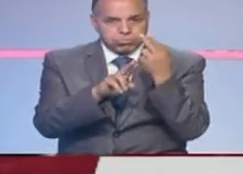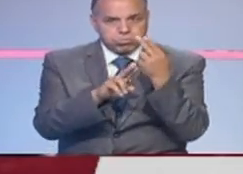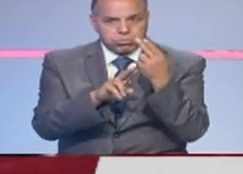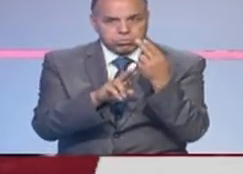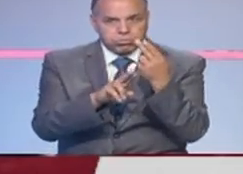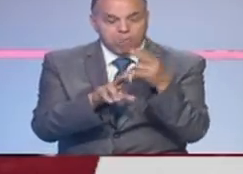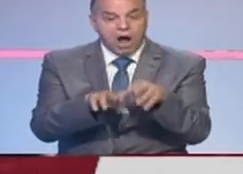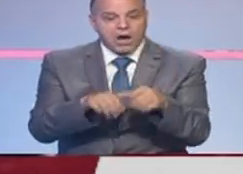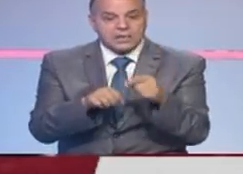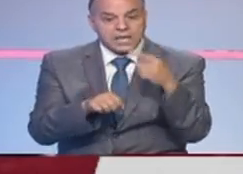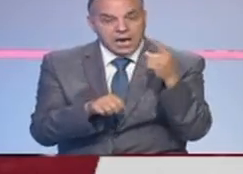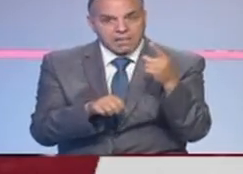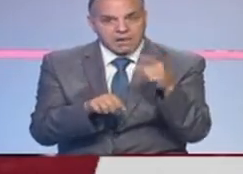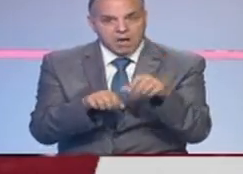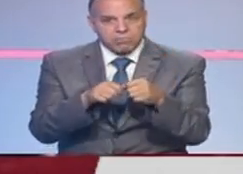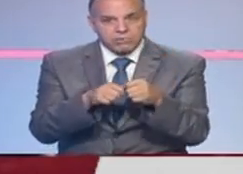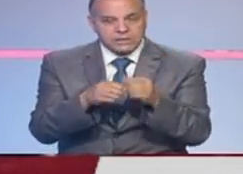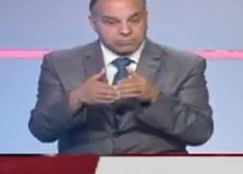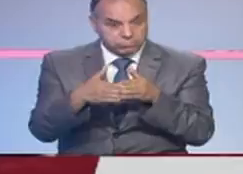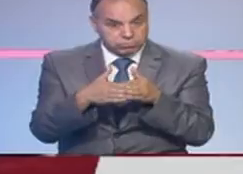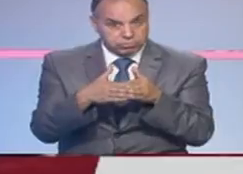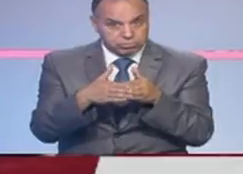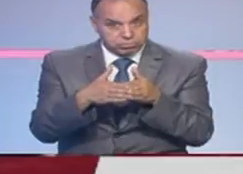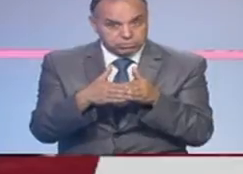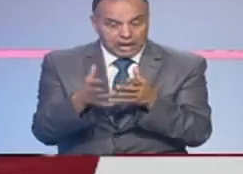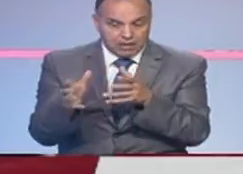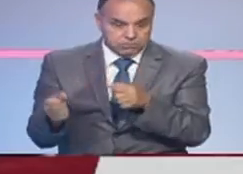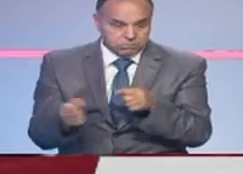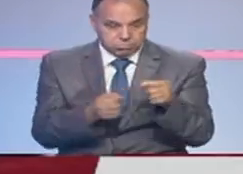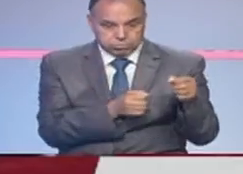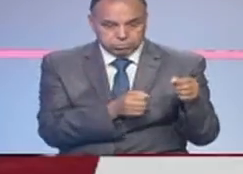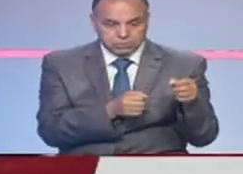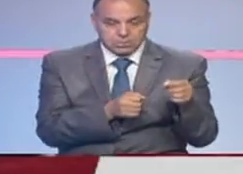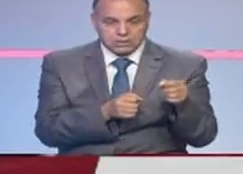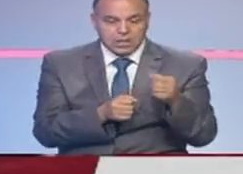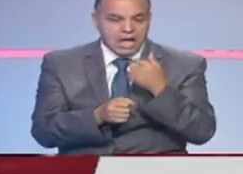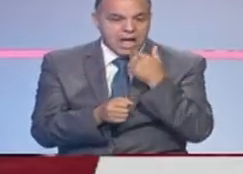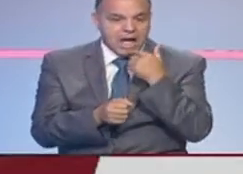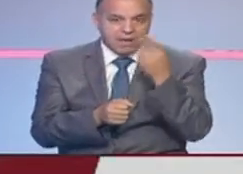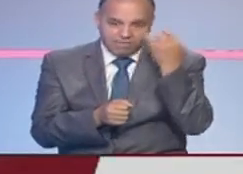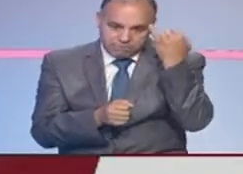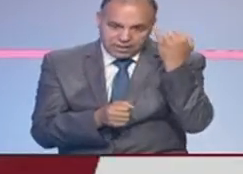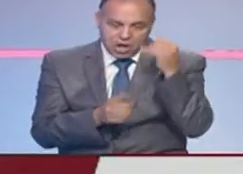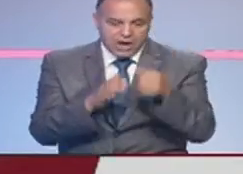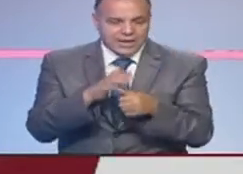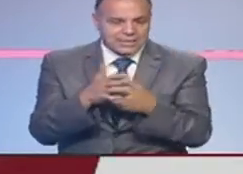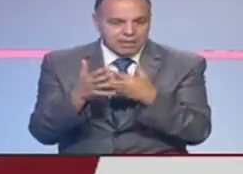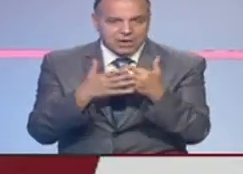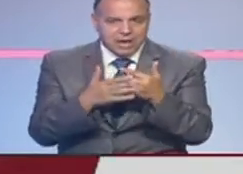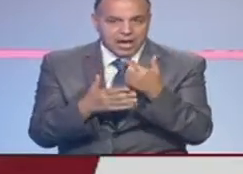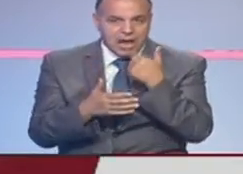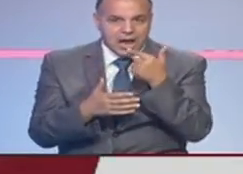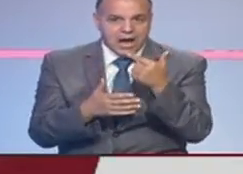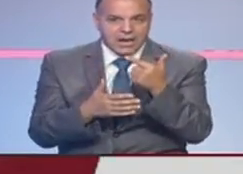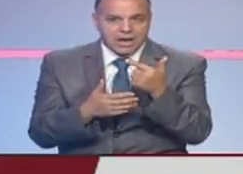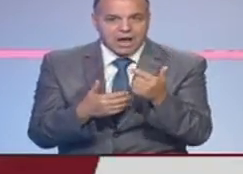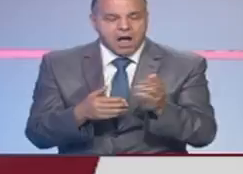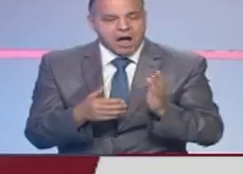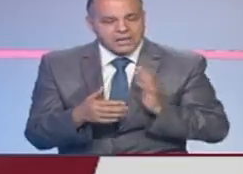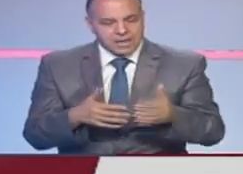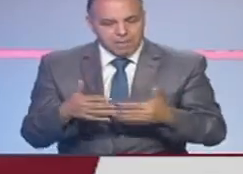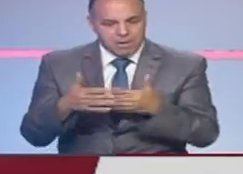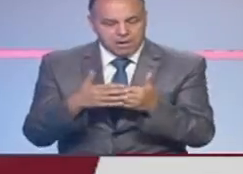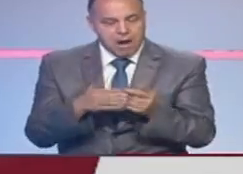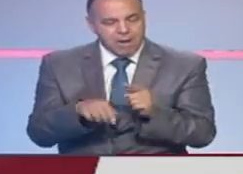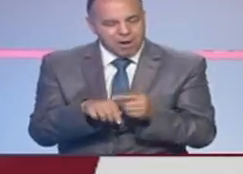بالمدن انهى عرقله عمليات الاجلاء ون تناغما مع موقف بايدن اعتبر البنتاغون انه من